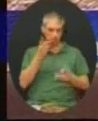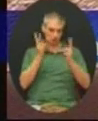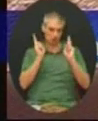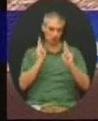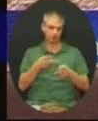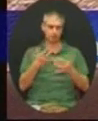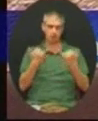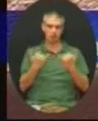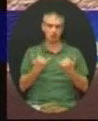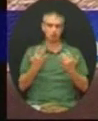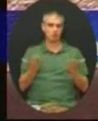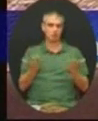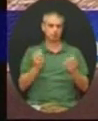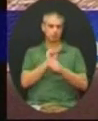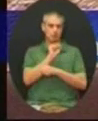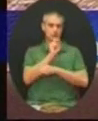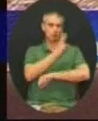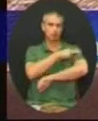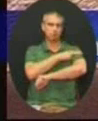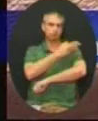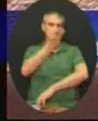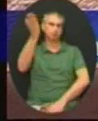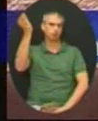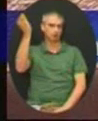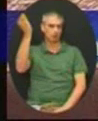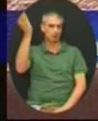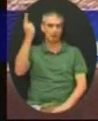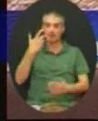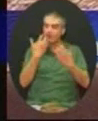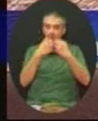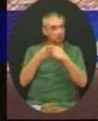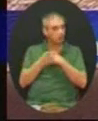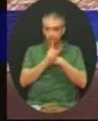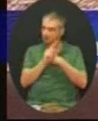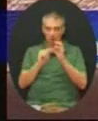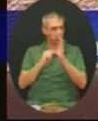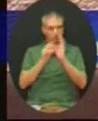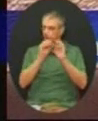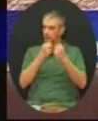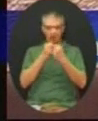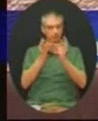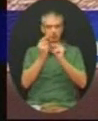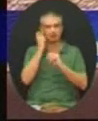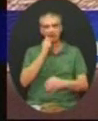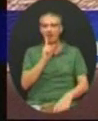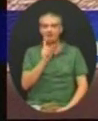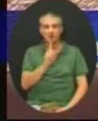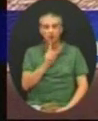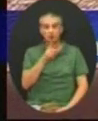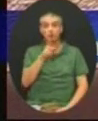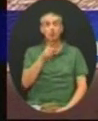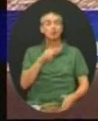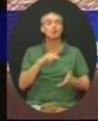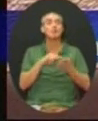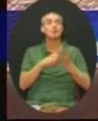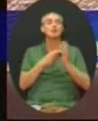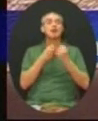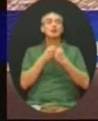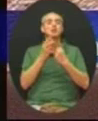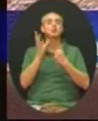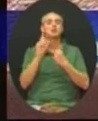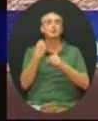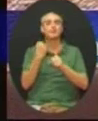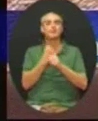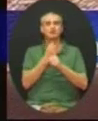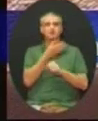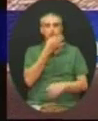אפשר היום להתלונן במשטרה. המנגנון הזה לא נועד להתמודד עם עבירות. הוא נועד להתמודד עם